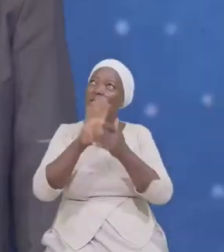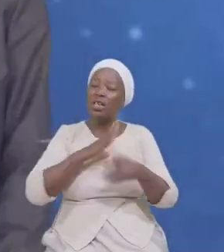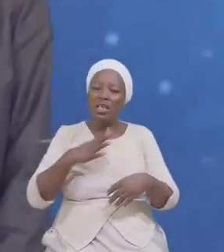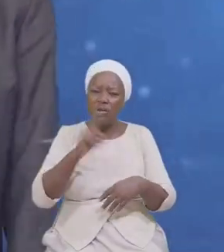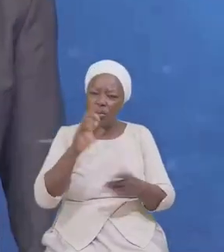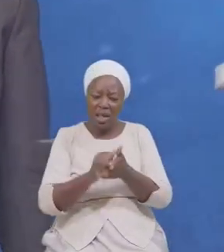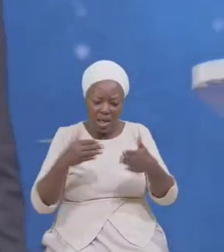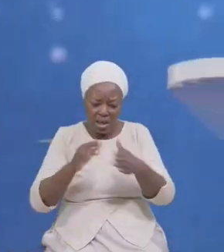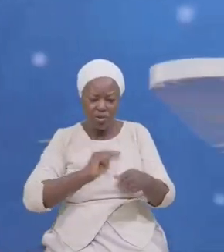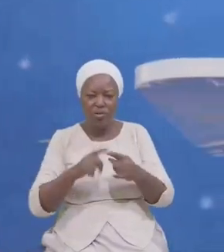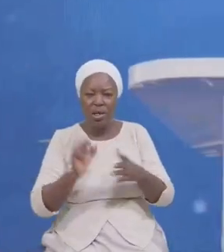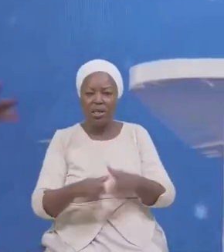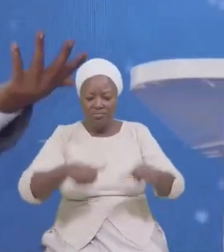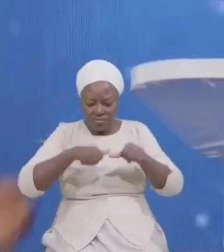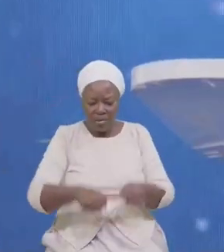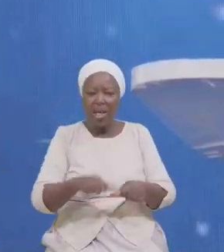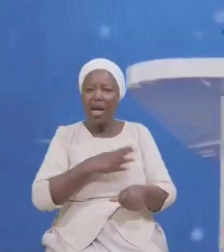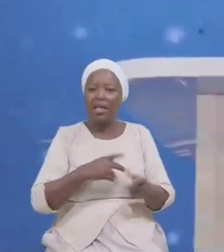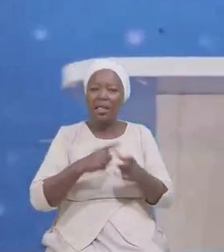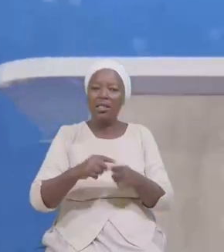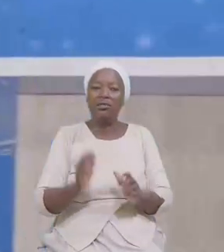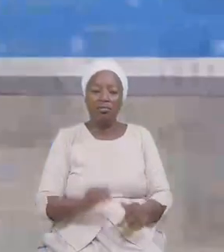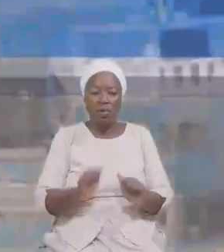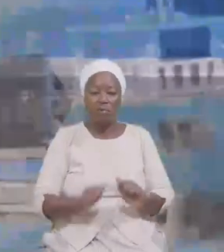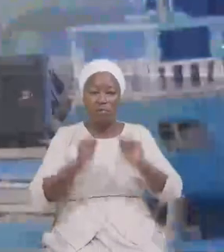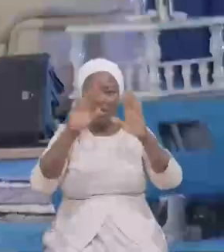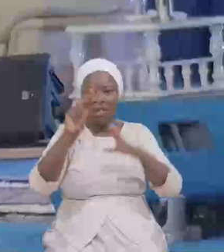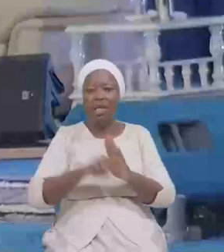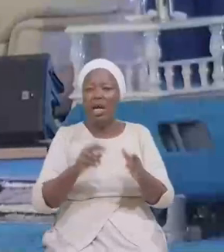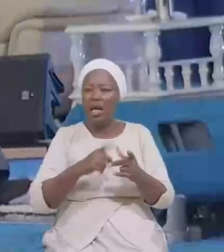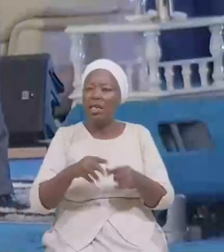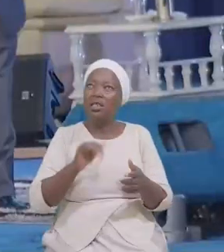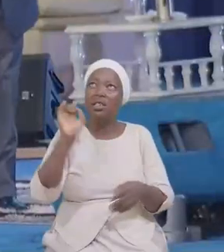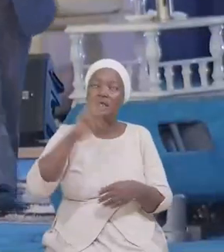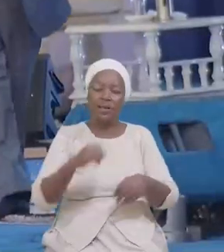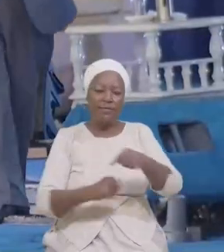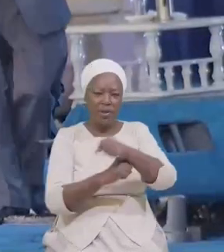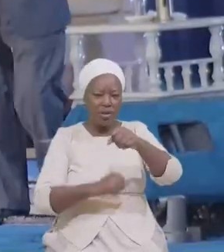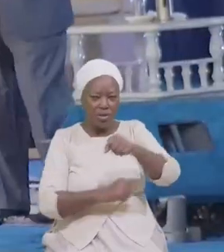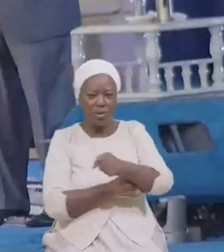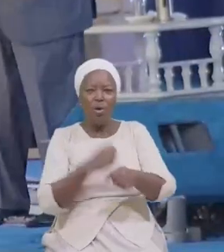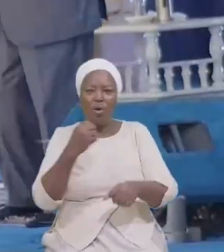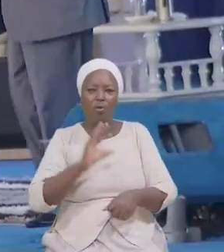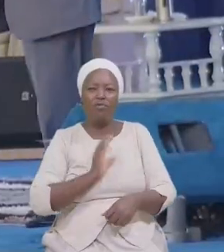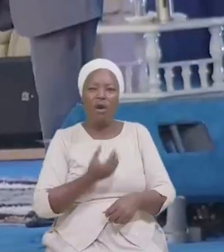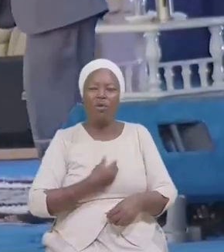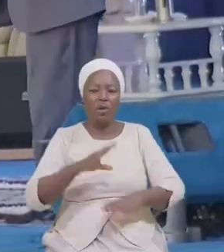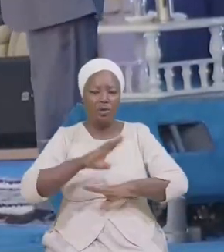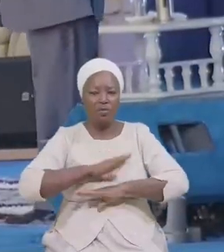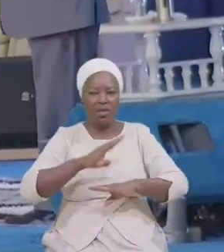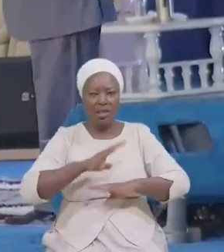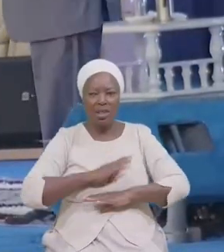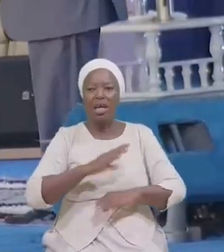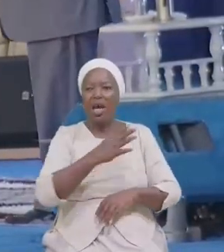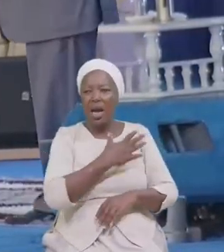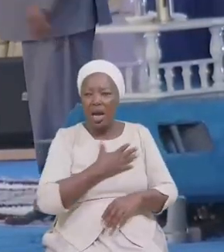cette fermeté, aussi bien qu'à cette vie de résolution. Il est la pierre angulaire de notre suffisance et de